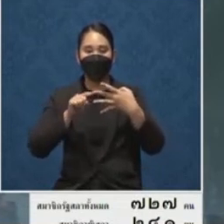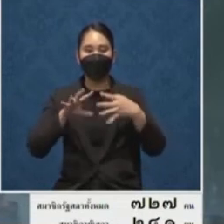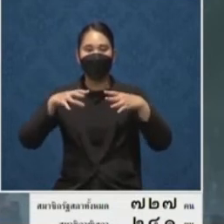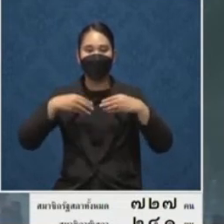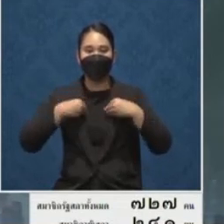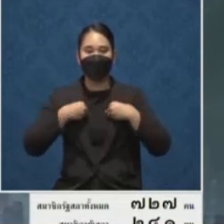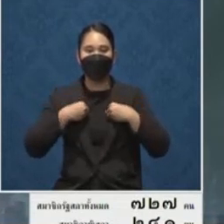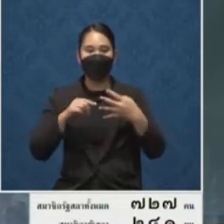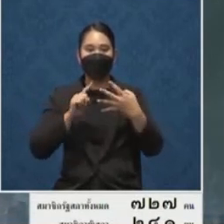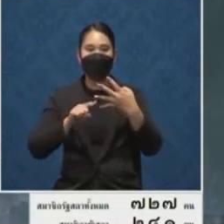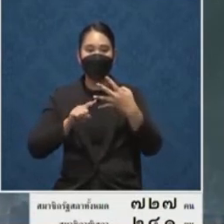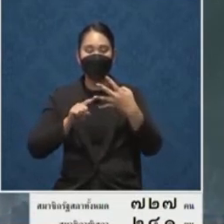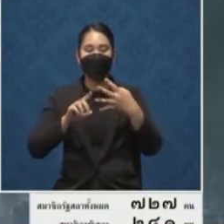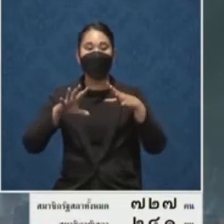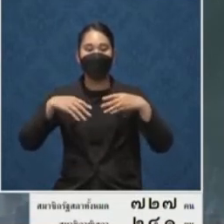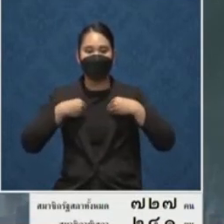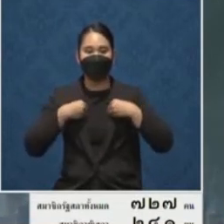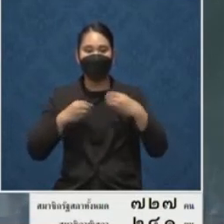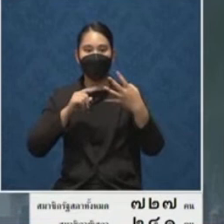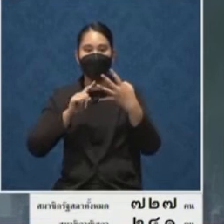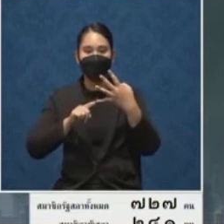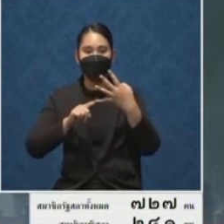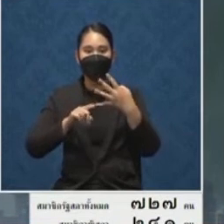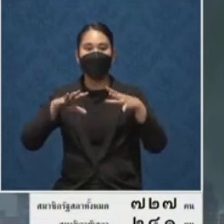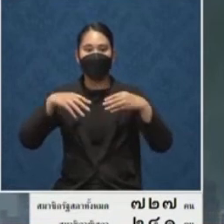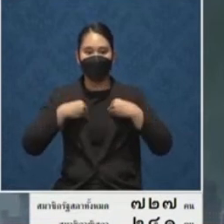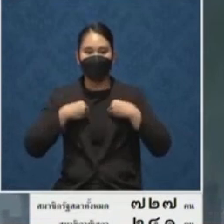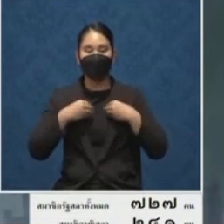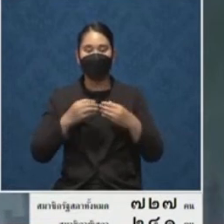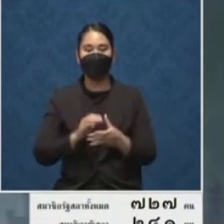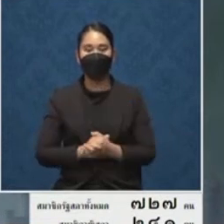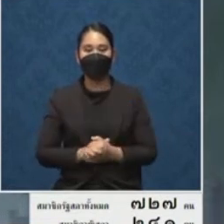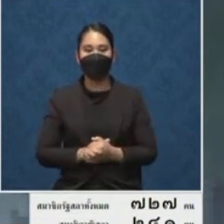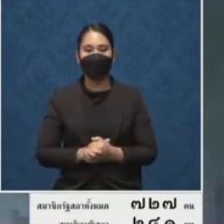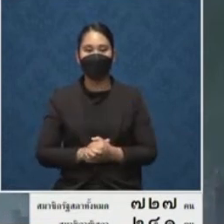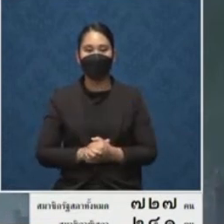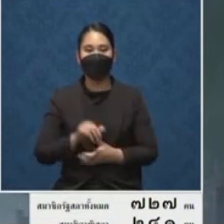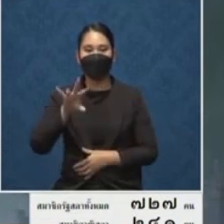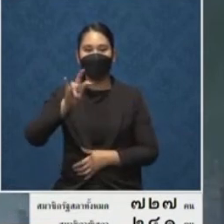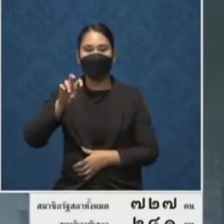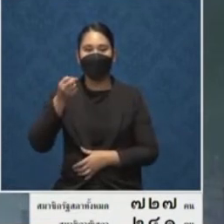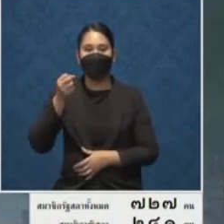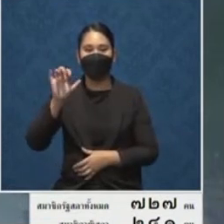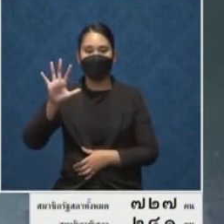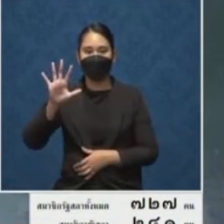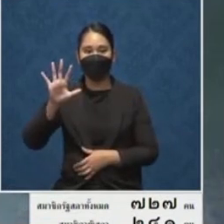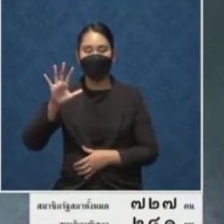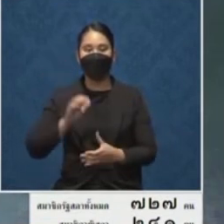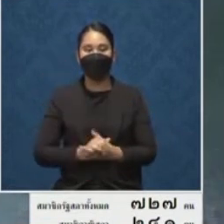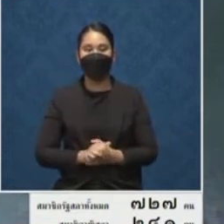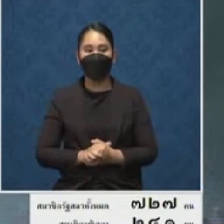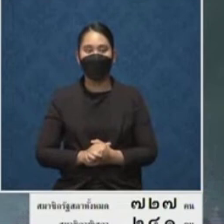นวุฒิ 1รับหลักการ2รับหลักการ3รับหลักการ4รับหลักการ